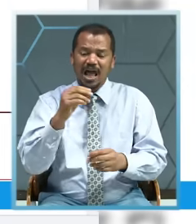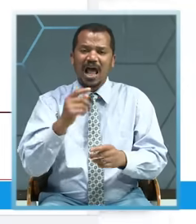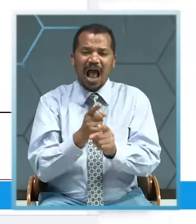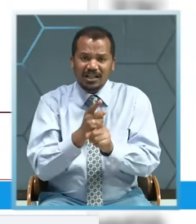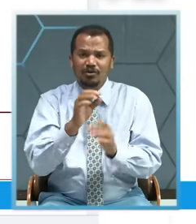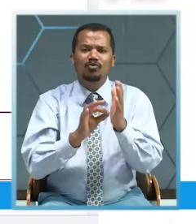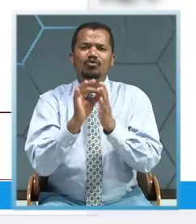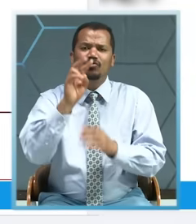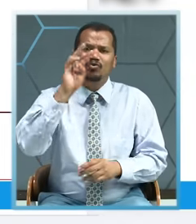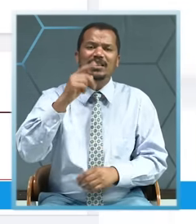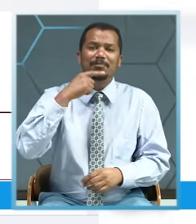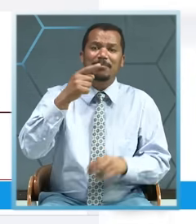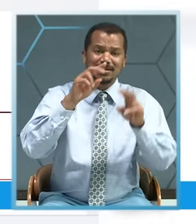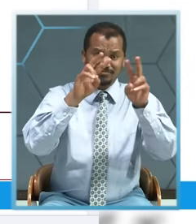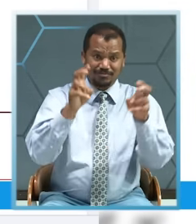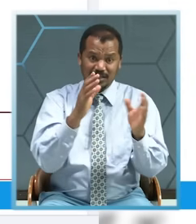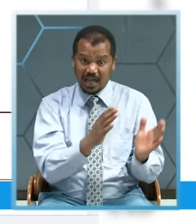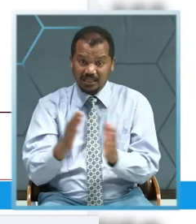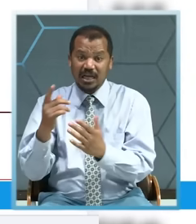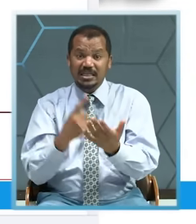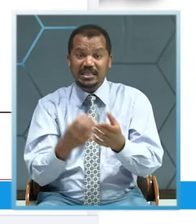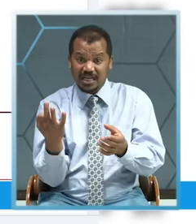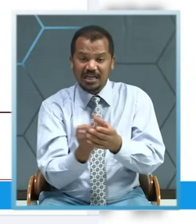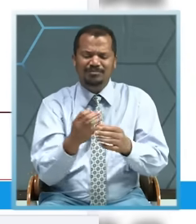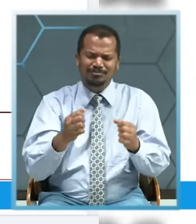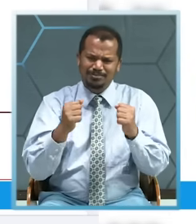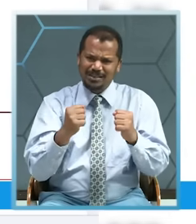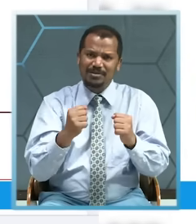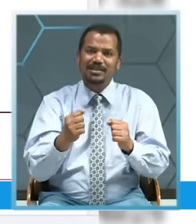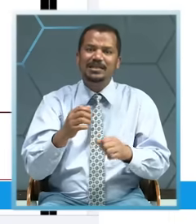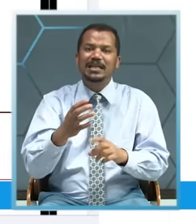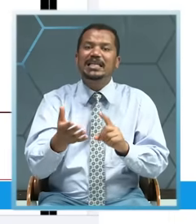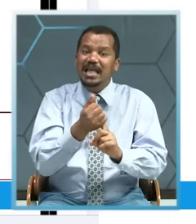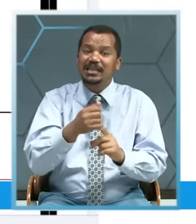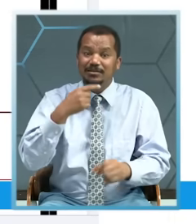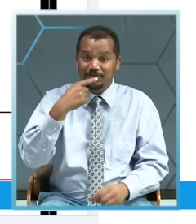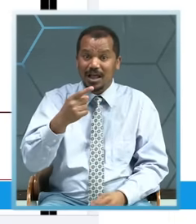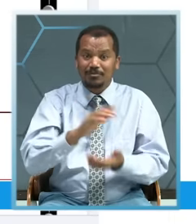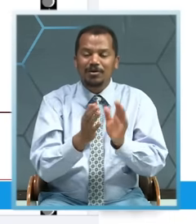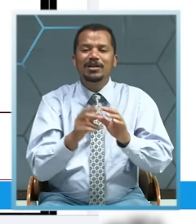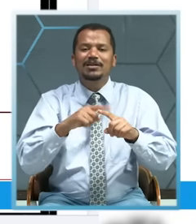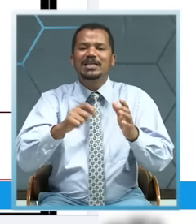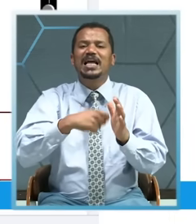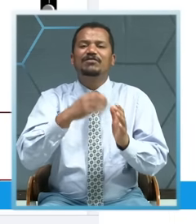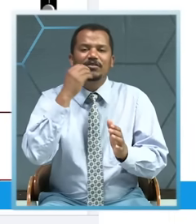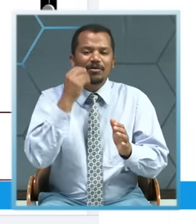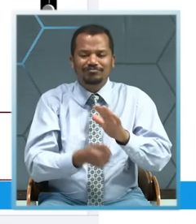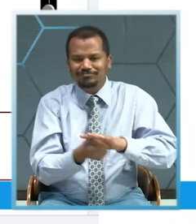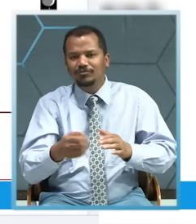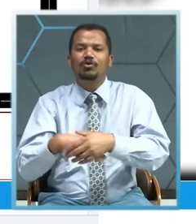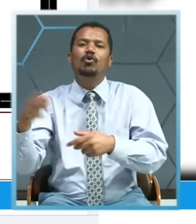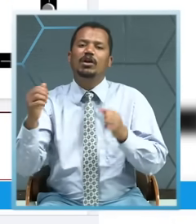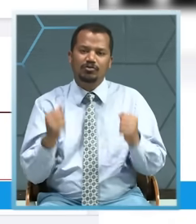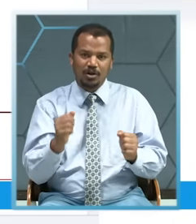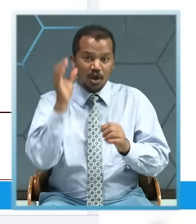ስልቶችና አቅጣጫዎች ቁጥር 2 በሚል ርዕስ ያዘጋጀው ይህ ሰነድ በጥብቅ እንዲያዝ የሚያሳስብ ቢሆንም ከህዋት ጽፈት ቤት